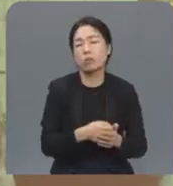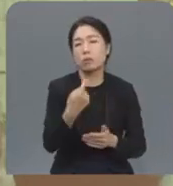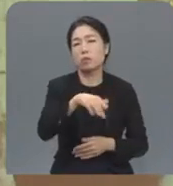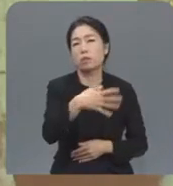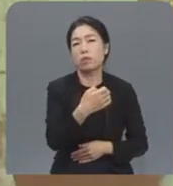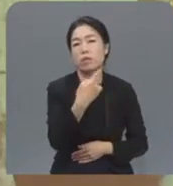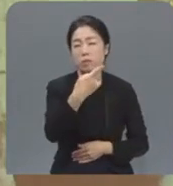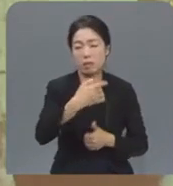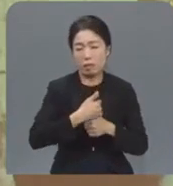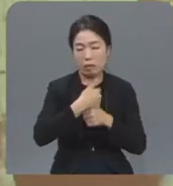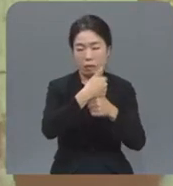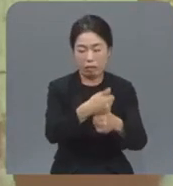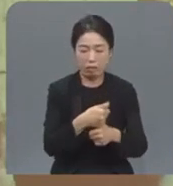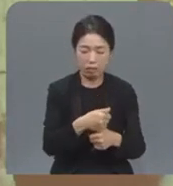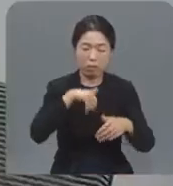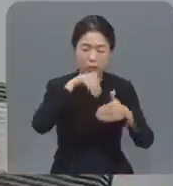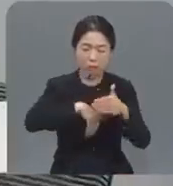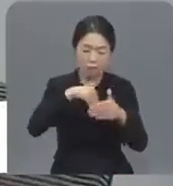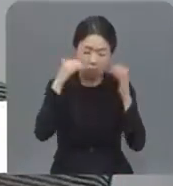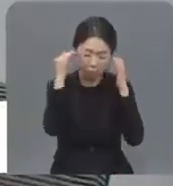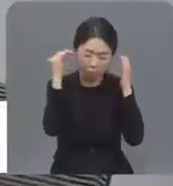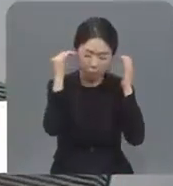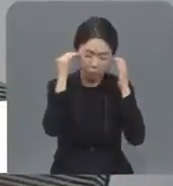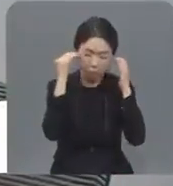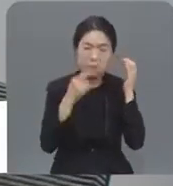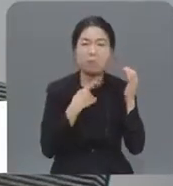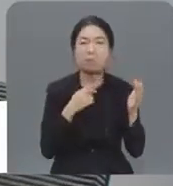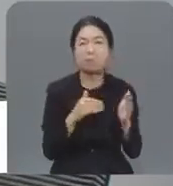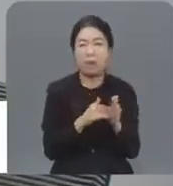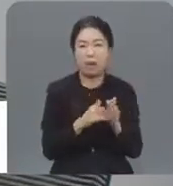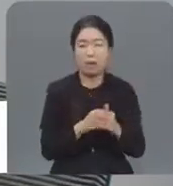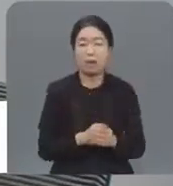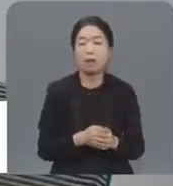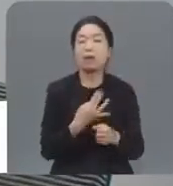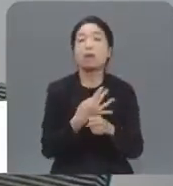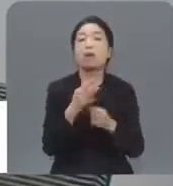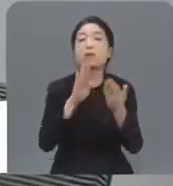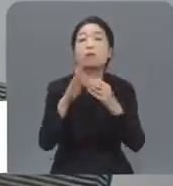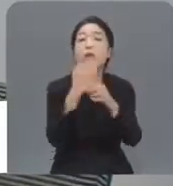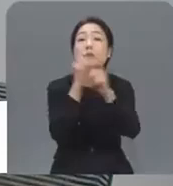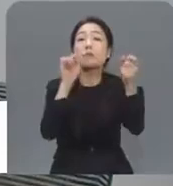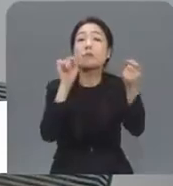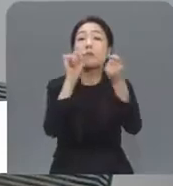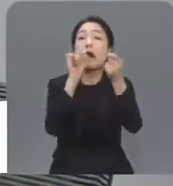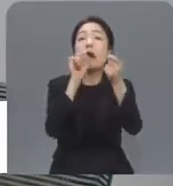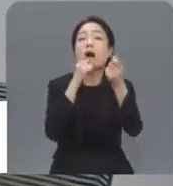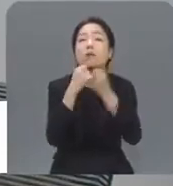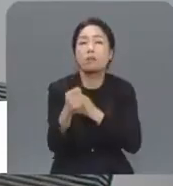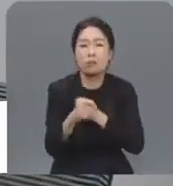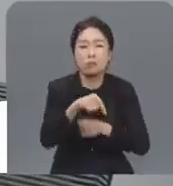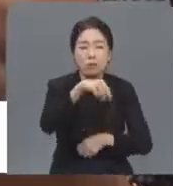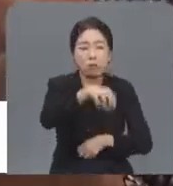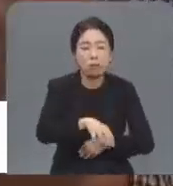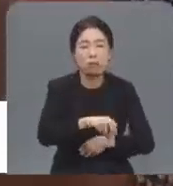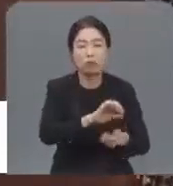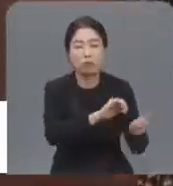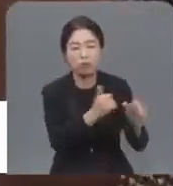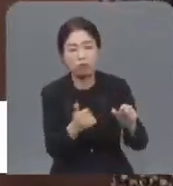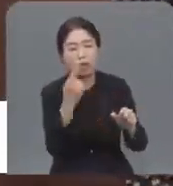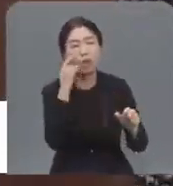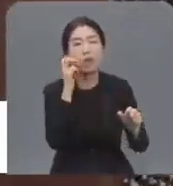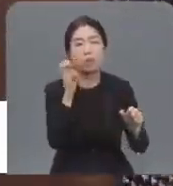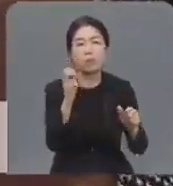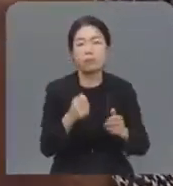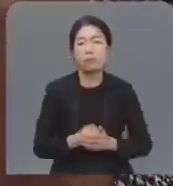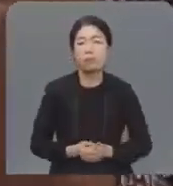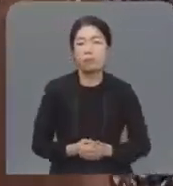팔라우로 끌려가 고된 강제노역에 시달리던 아버지 4년 뒤 광복을 코앞에 두고 현지에서 숨진 것으로